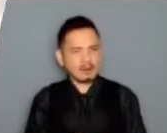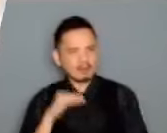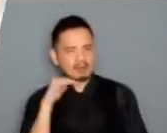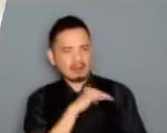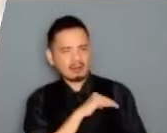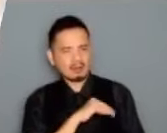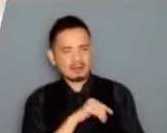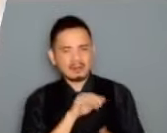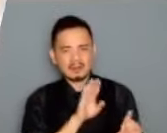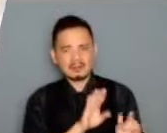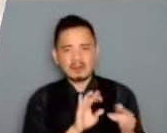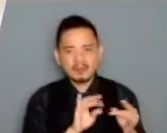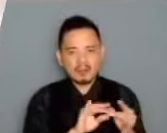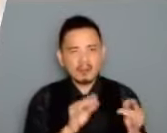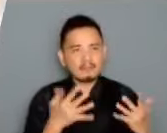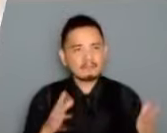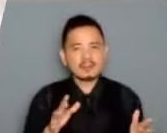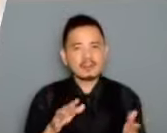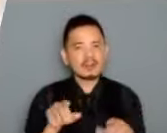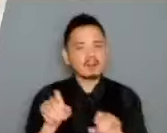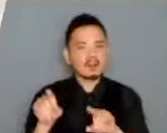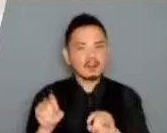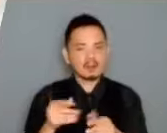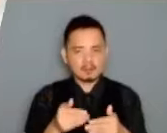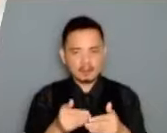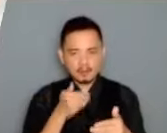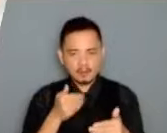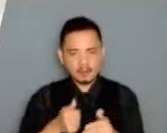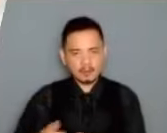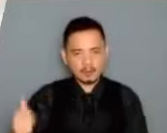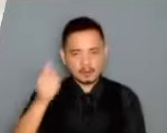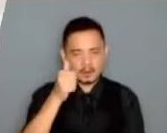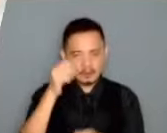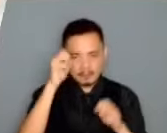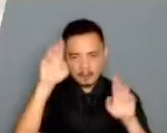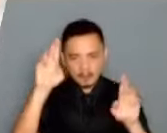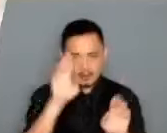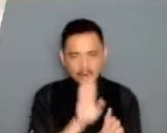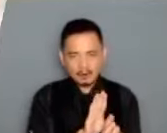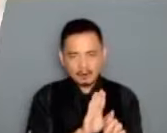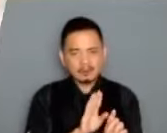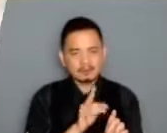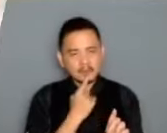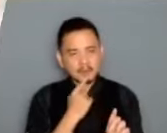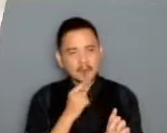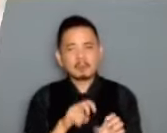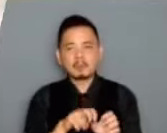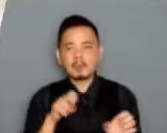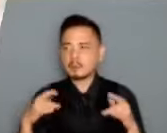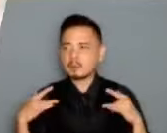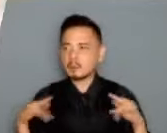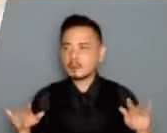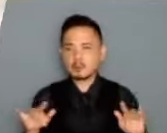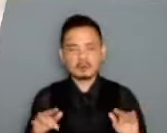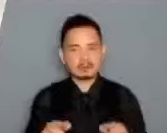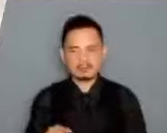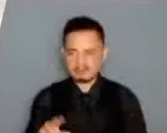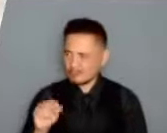before pa siyaang manalo na mayor ng ban bant tarla kasi once na ikaw ang nagbabayad Syempre